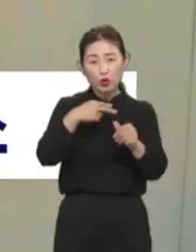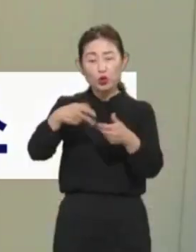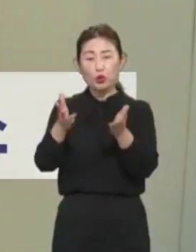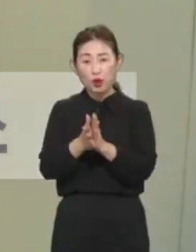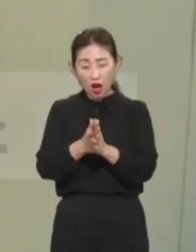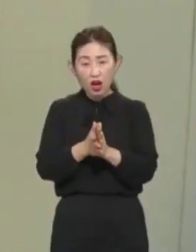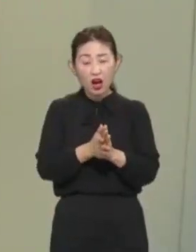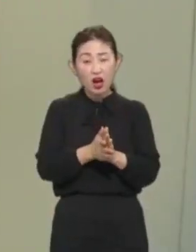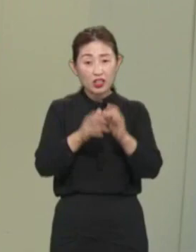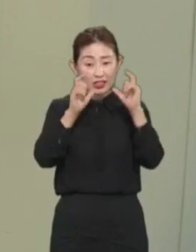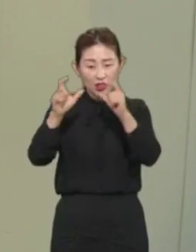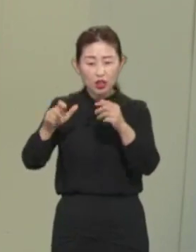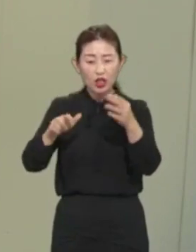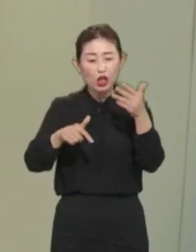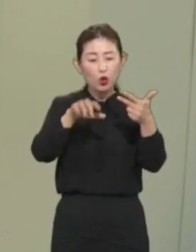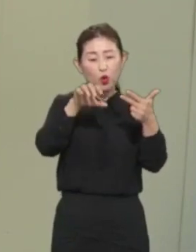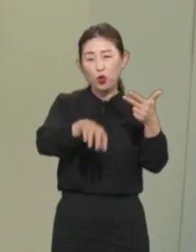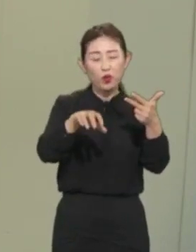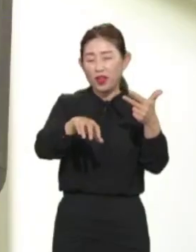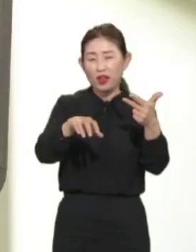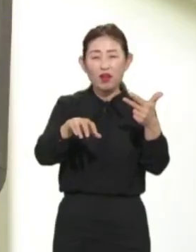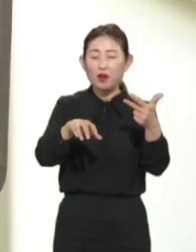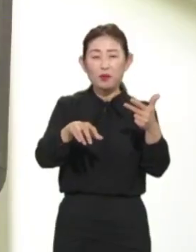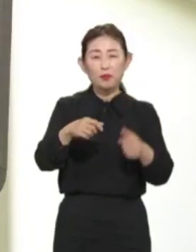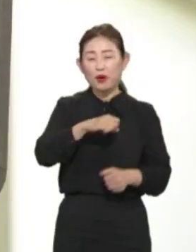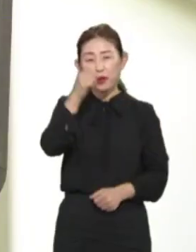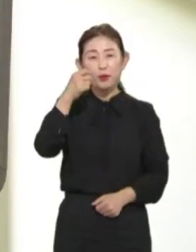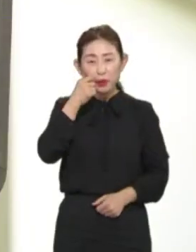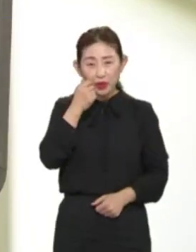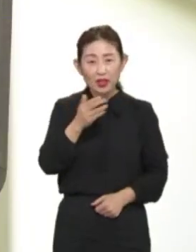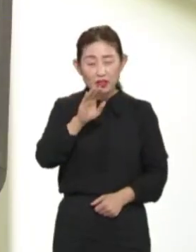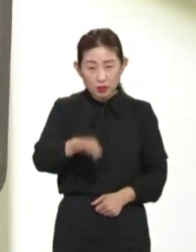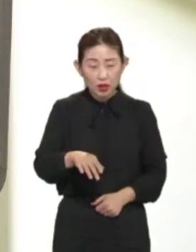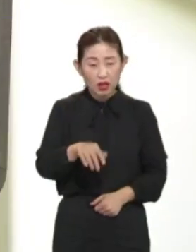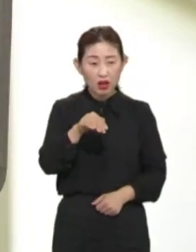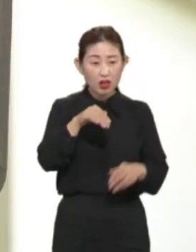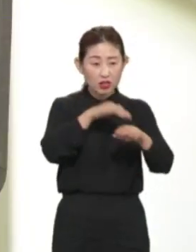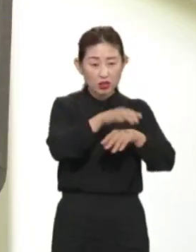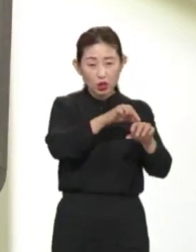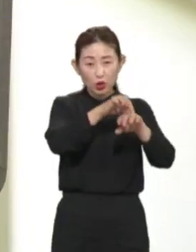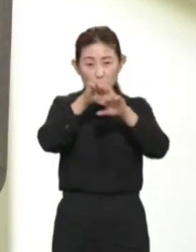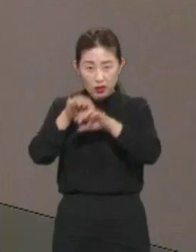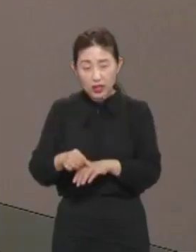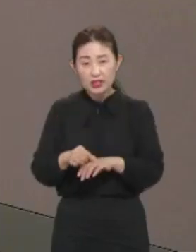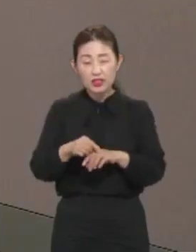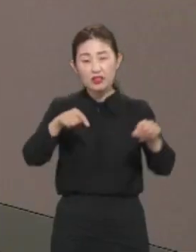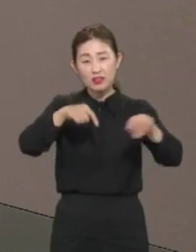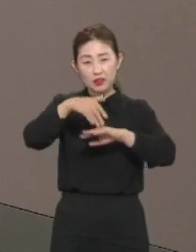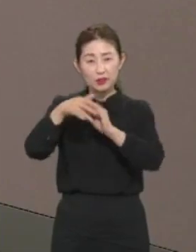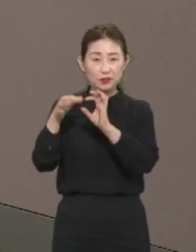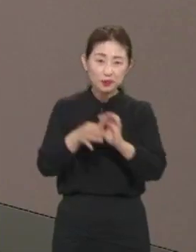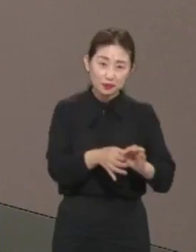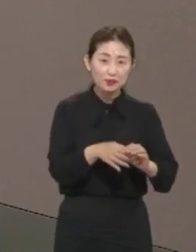지정한 시범 지역 7곳에는 포함되지 않았지만 동일한 수준의 라이즈 정책을 추진해 나갈 계획입니다.